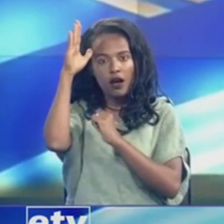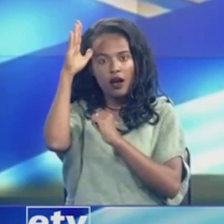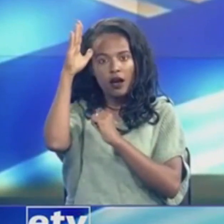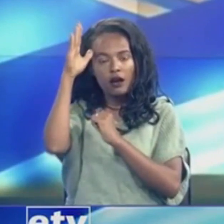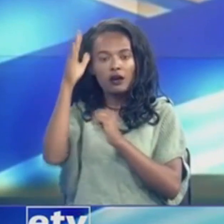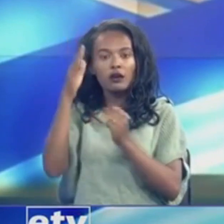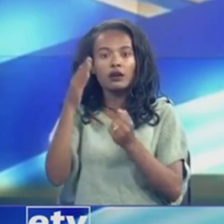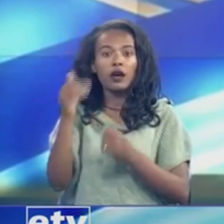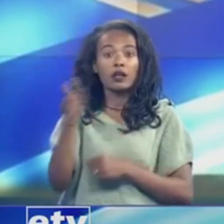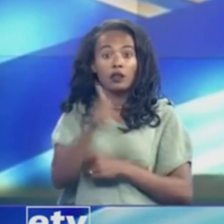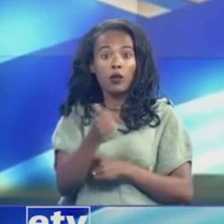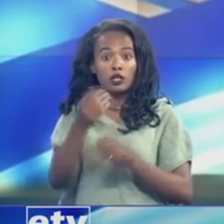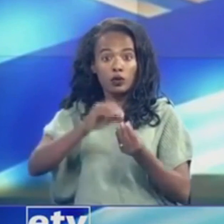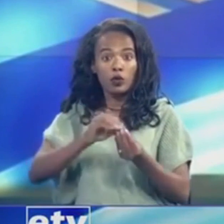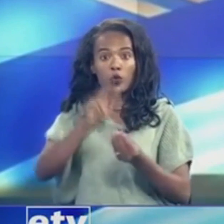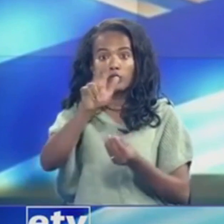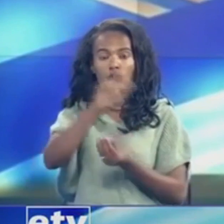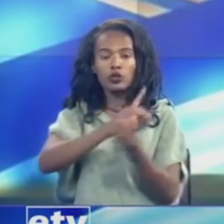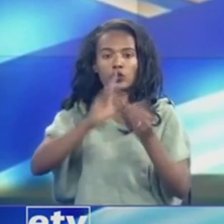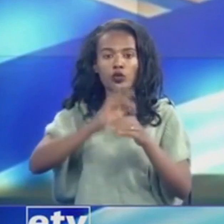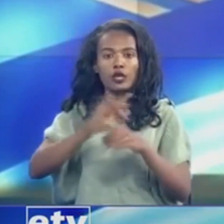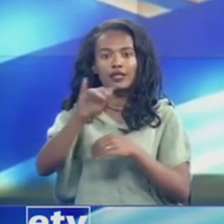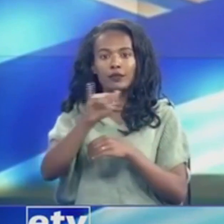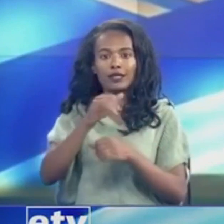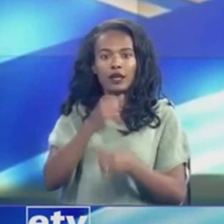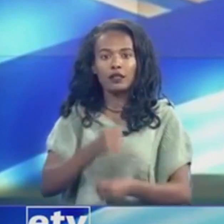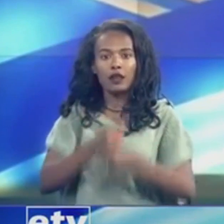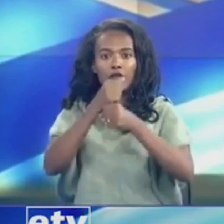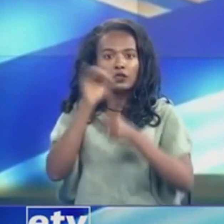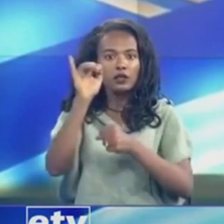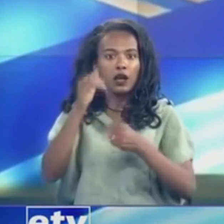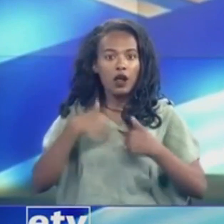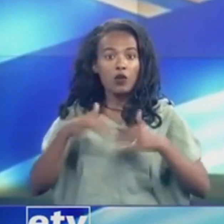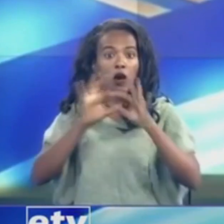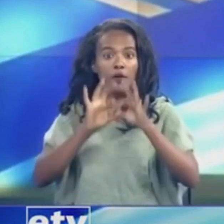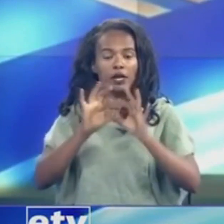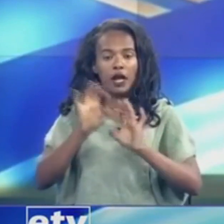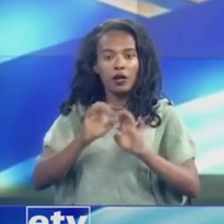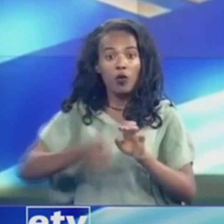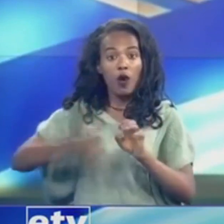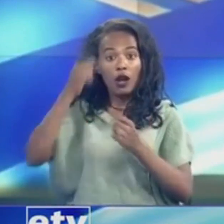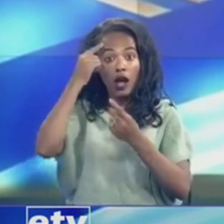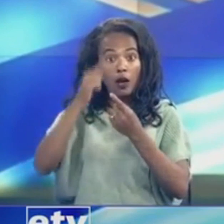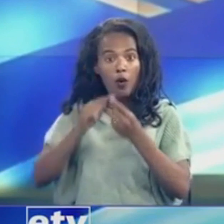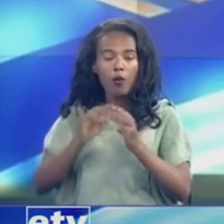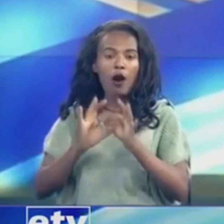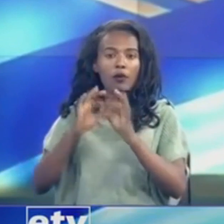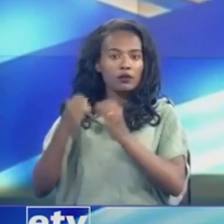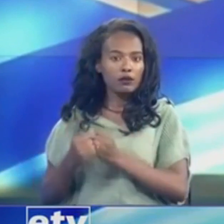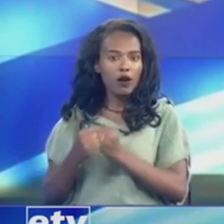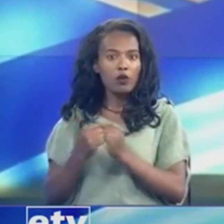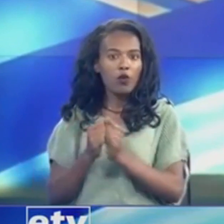ጋምቤላ እነዚህ 3 አዲስ አበባን ጨምሮ በ3 ክልሎች ላይ ተመሳሳይ ድጋፍ እዛ ላሉ ማህበራት እንትላል። ዋና አላማው ምንድነው? ማህበራው ተጠናክሮ አንድ